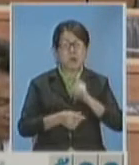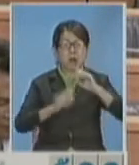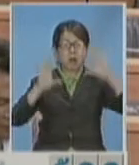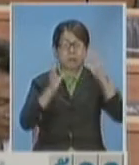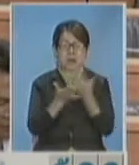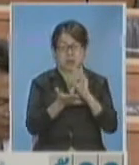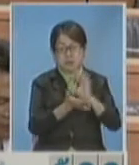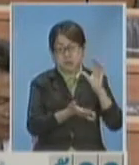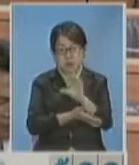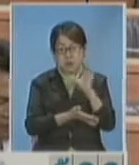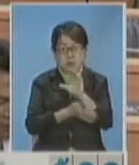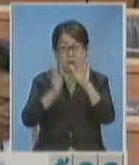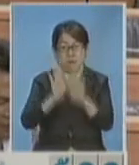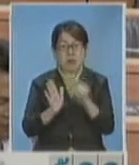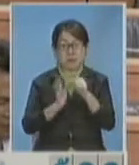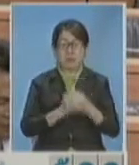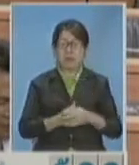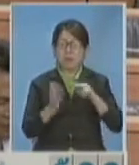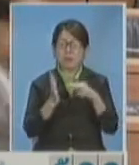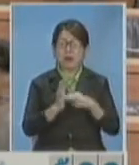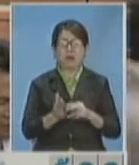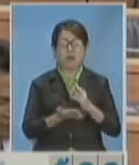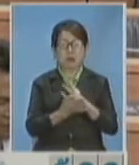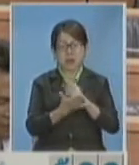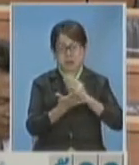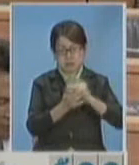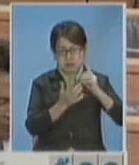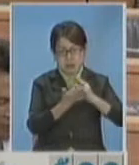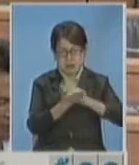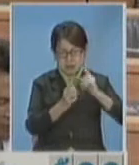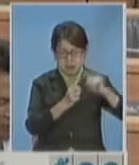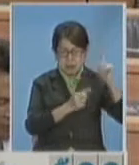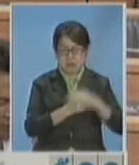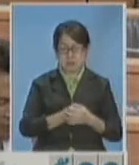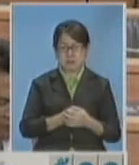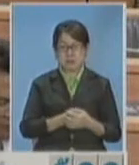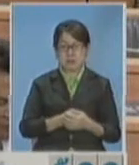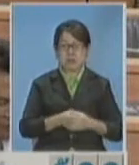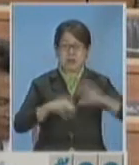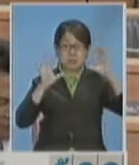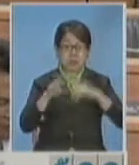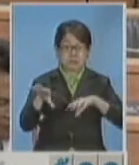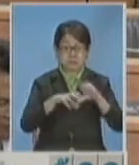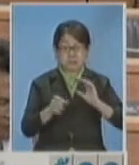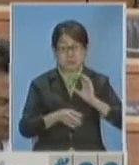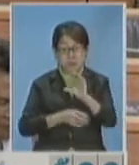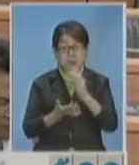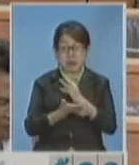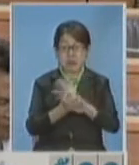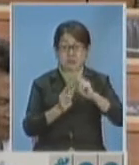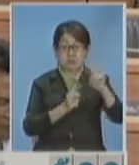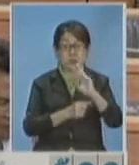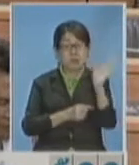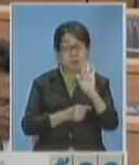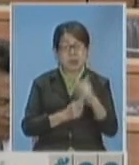งบประมาณเยี่ยงนี้อันนี้คือคำพูดอภิปรายในวาระหนึ่งครับรัฐบาลไม่ได้จัดในวาระสองนะครับวาระสองเป็นเ